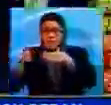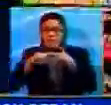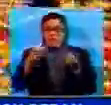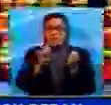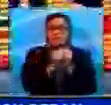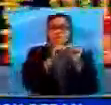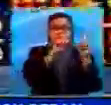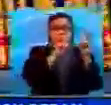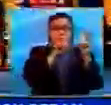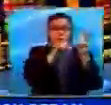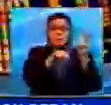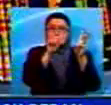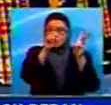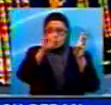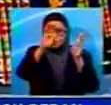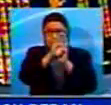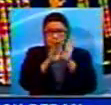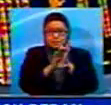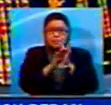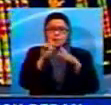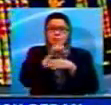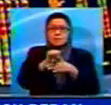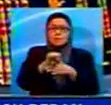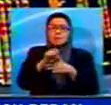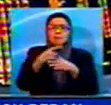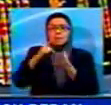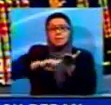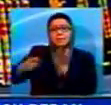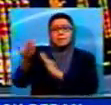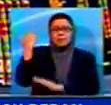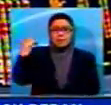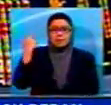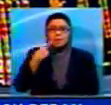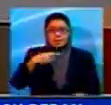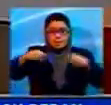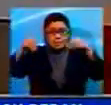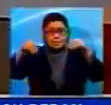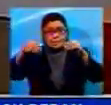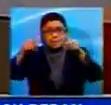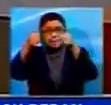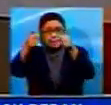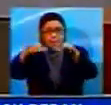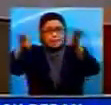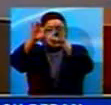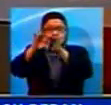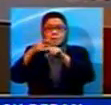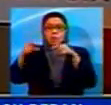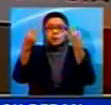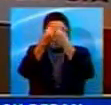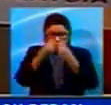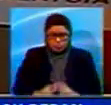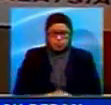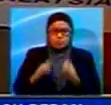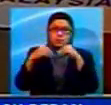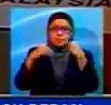saham bernilai r8.66 bilion Minggu lalu di pasaran utama jumlah dagangan naik kepada 7.42